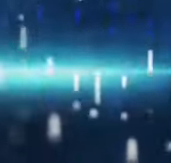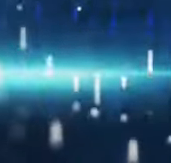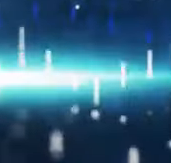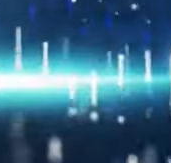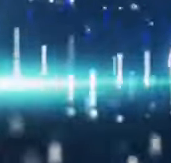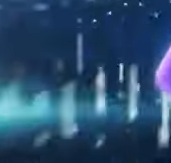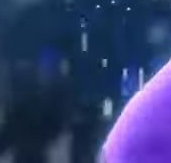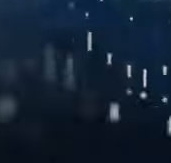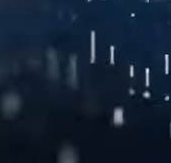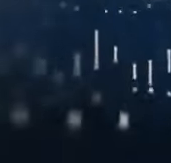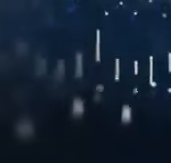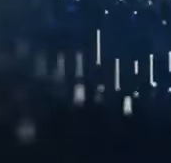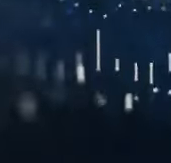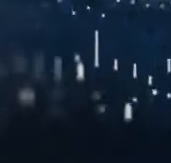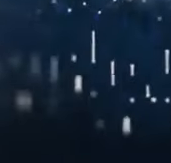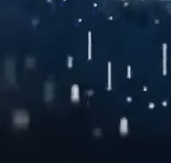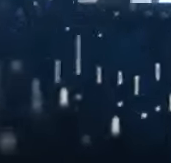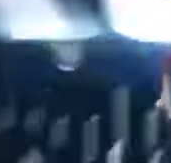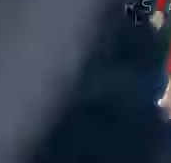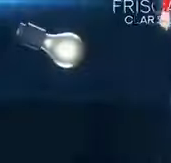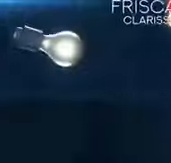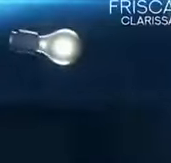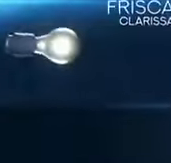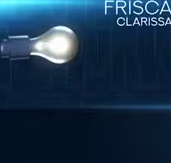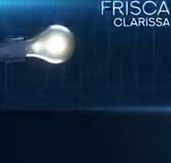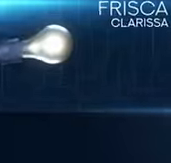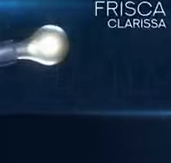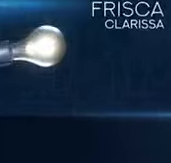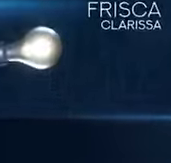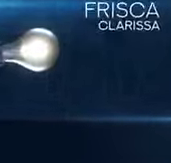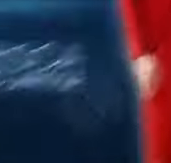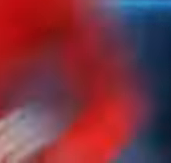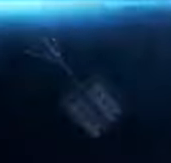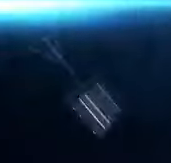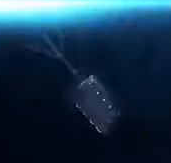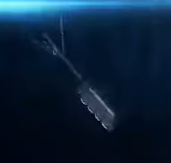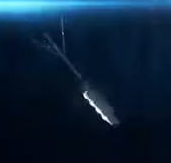fakta agar layak Anda jadikan